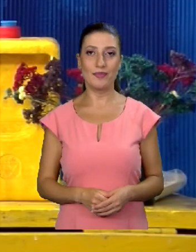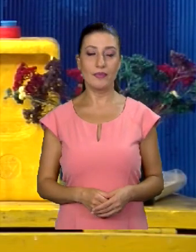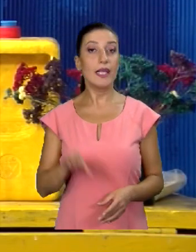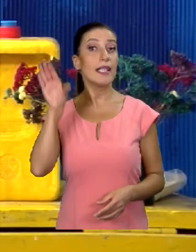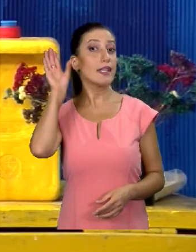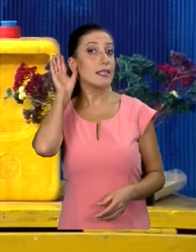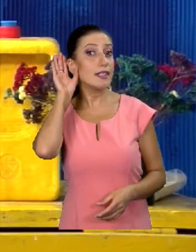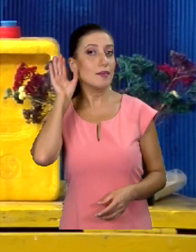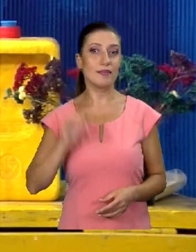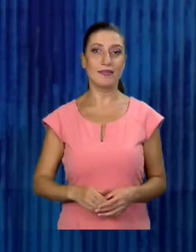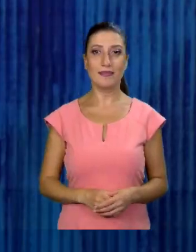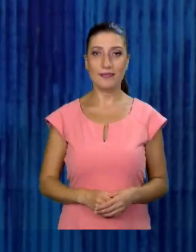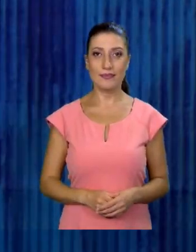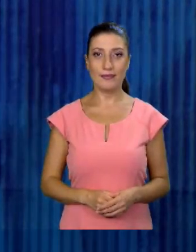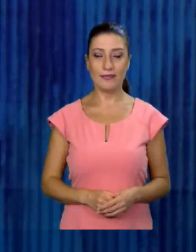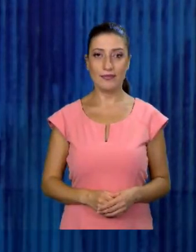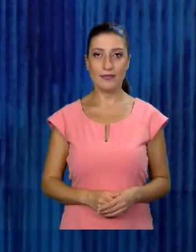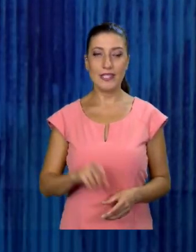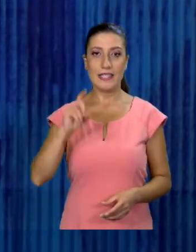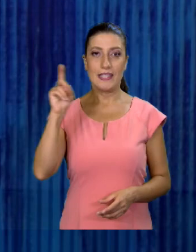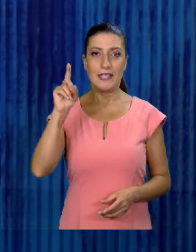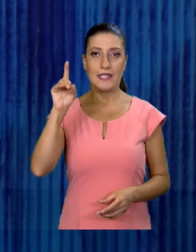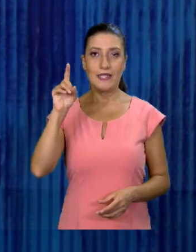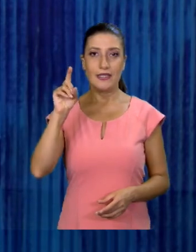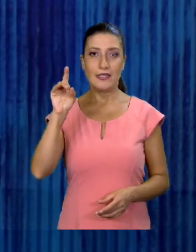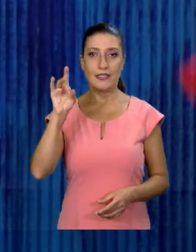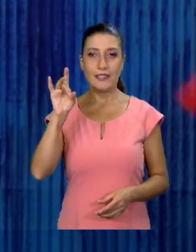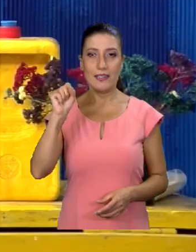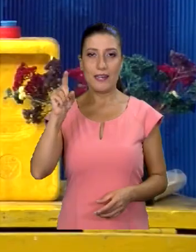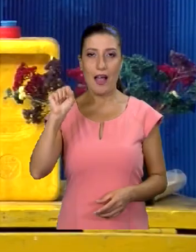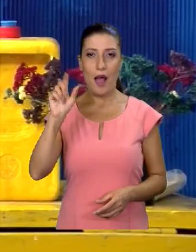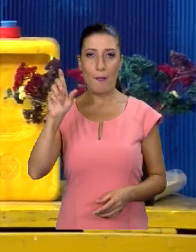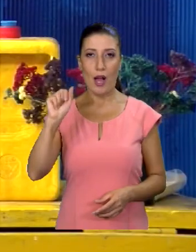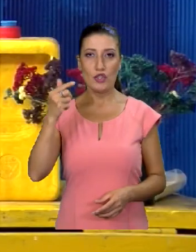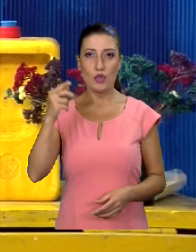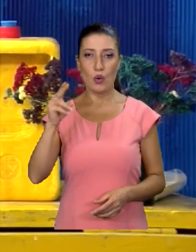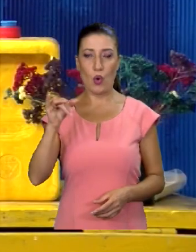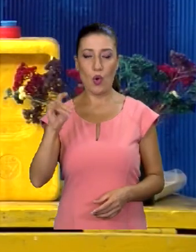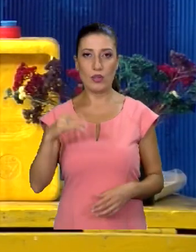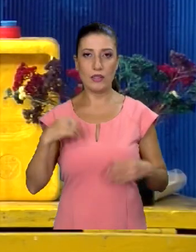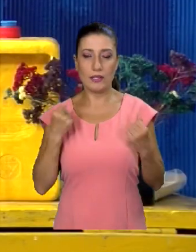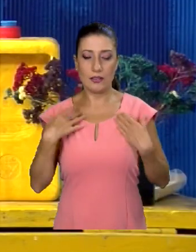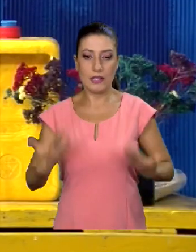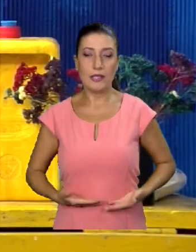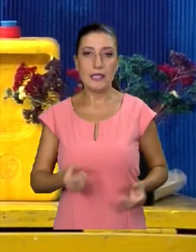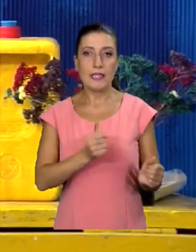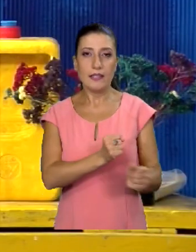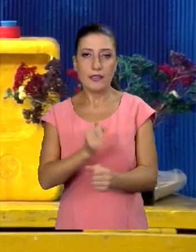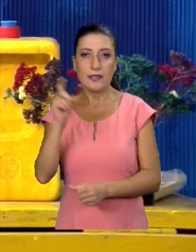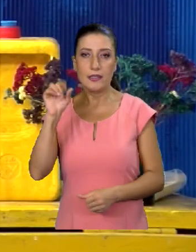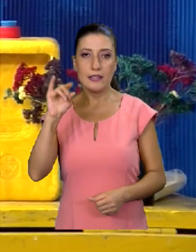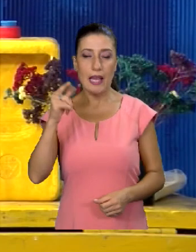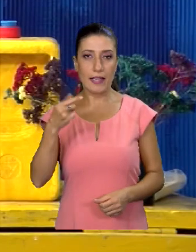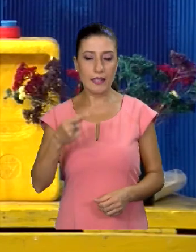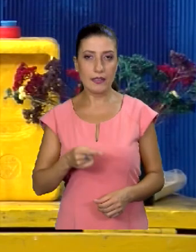Լսիր. Զրահը բաճկոն. Զորք. Զենք. Ու